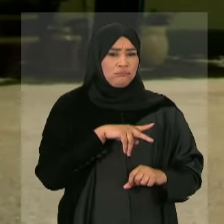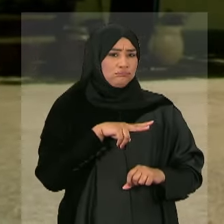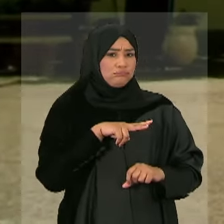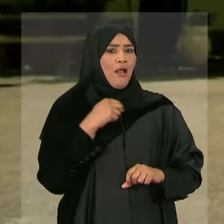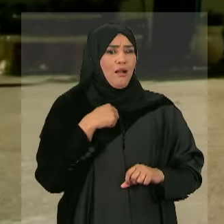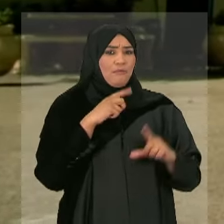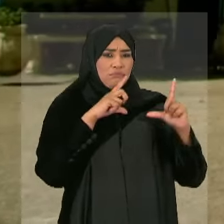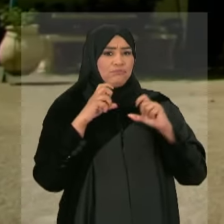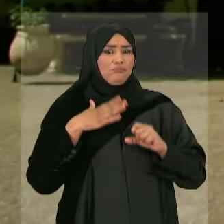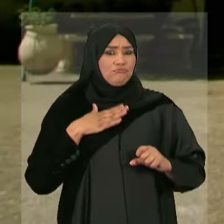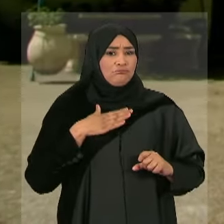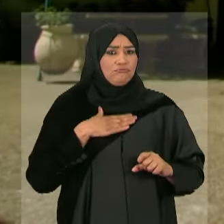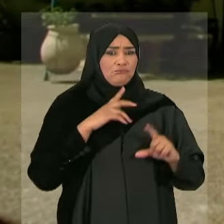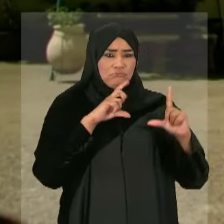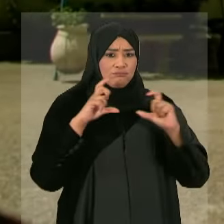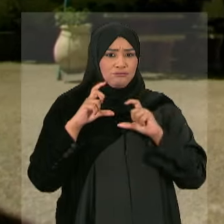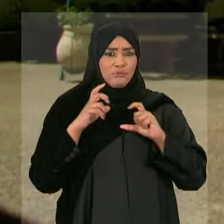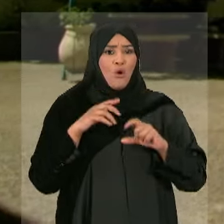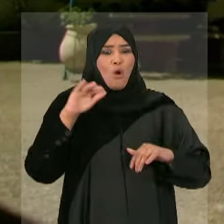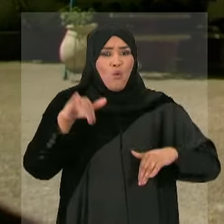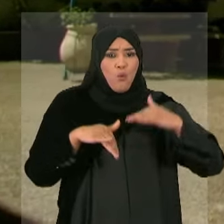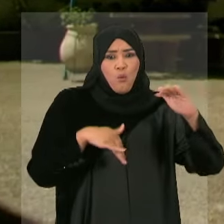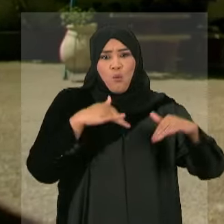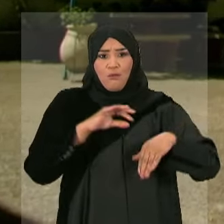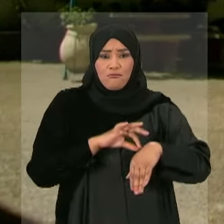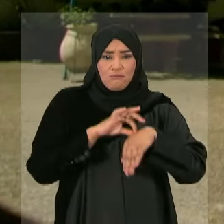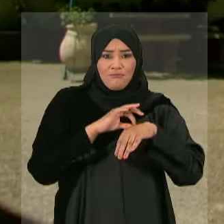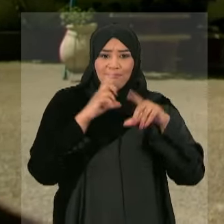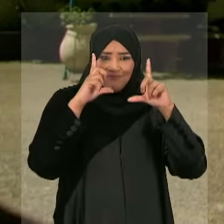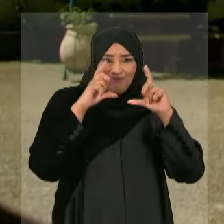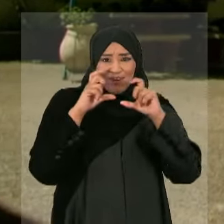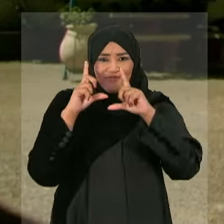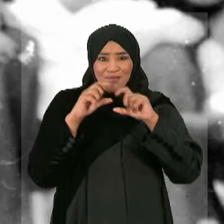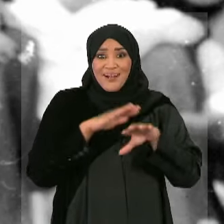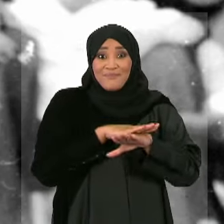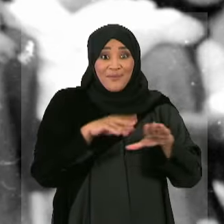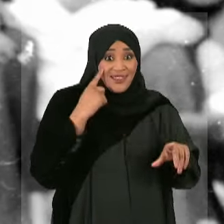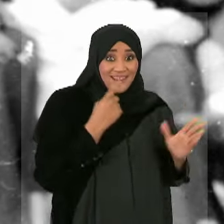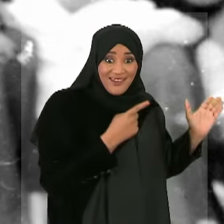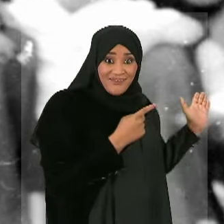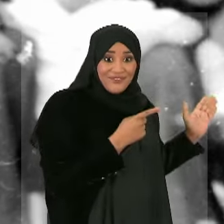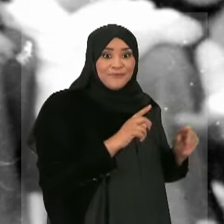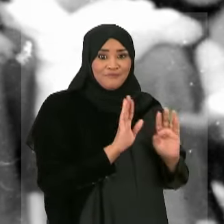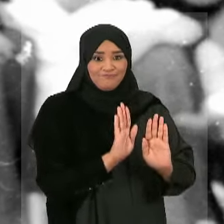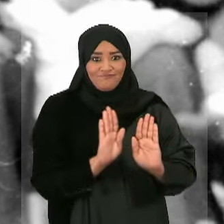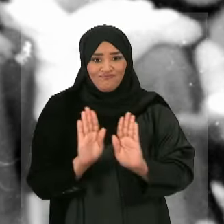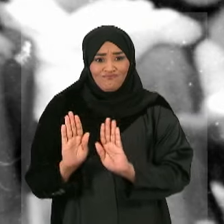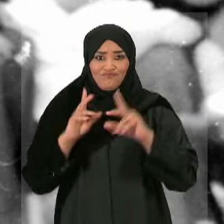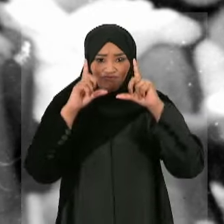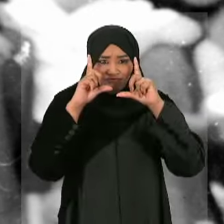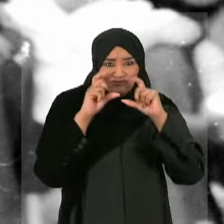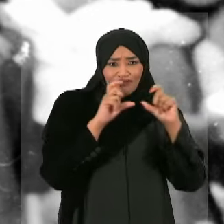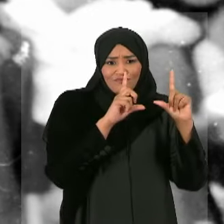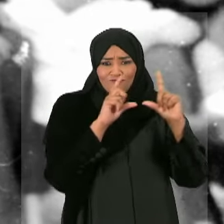أنا أصور. فصارت الناس تيجي لعنا على دير المطران بهالساحة الكبيرة يقعد الناس ويصورهن. فأول